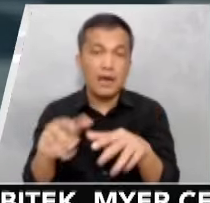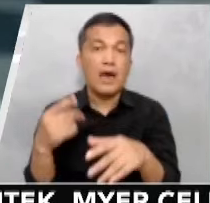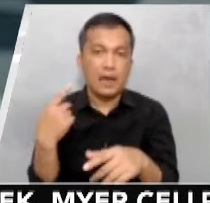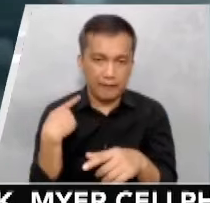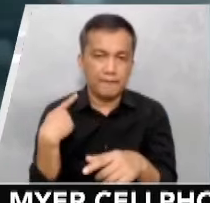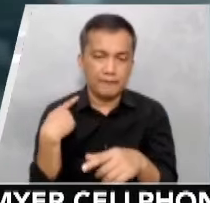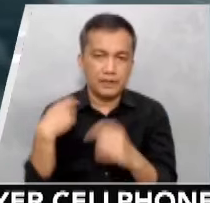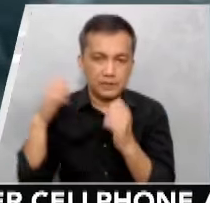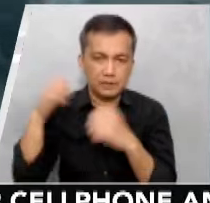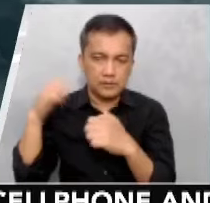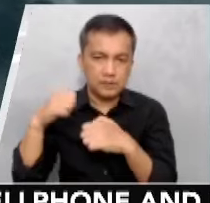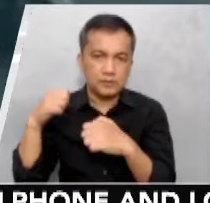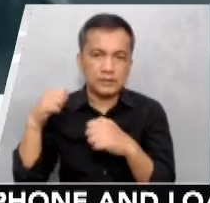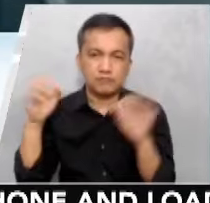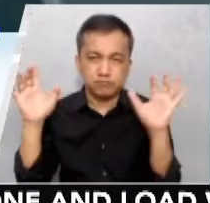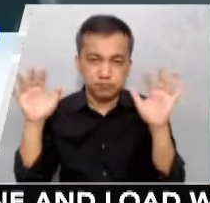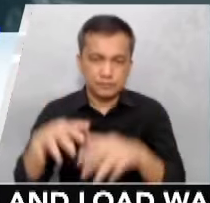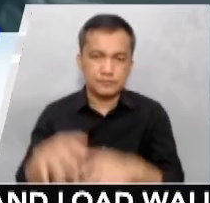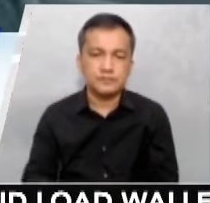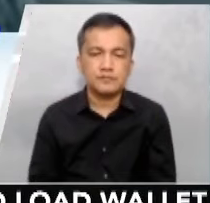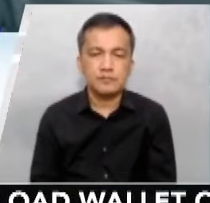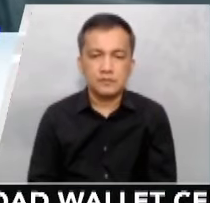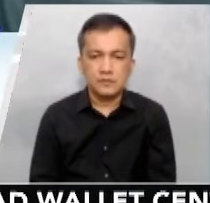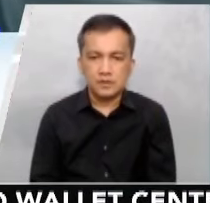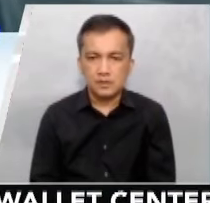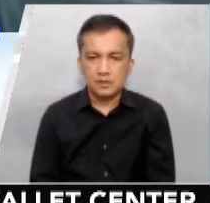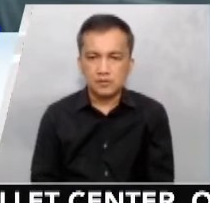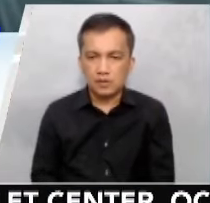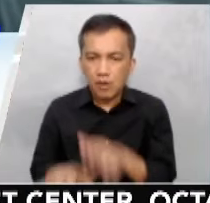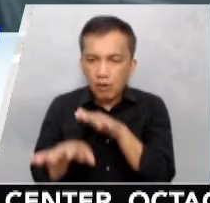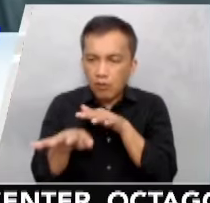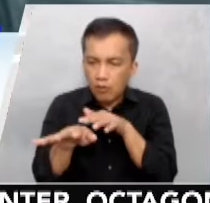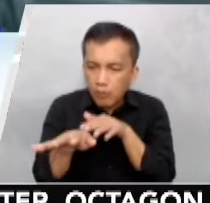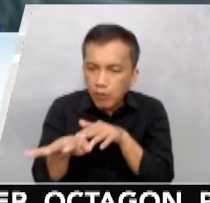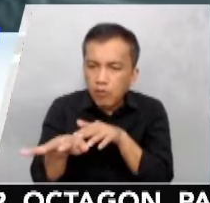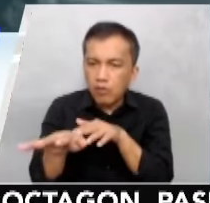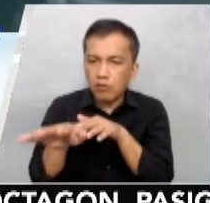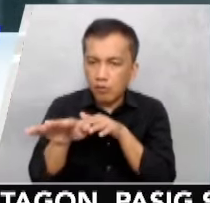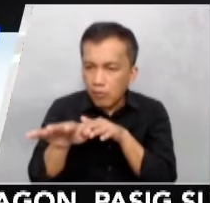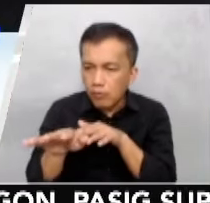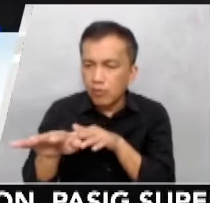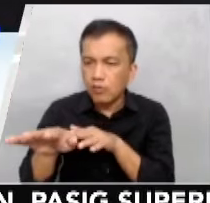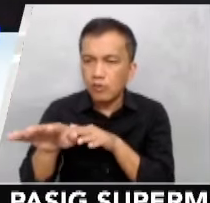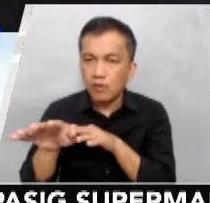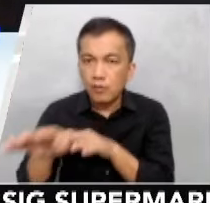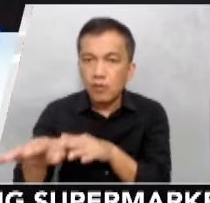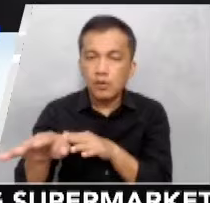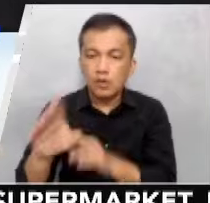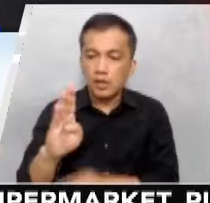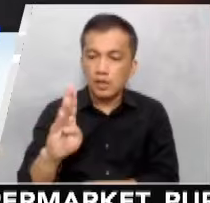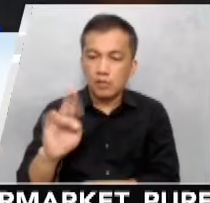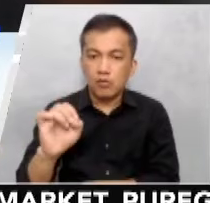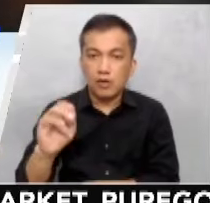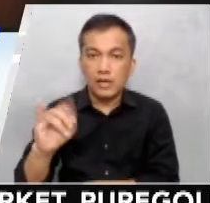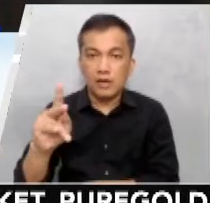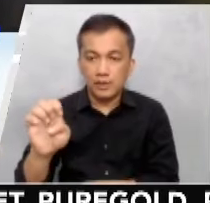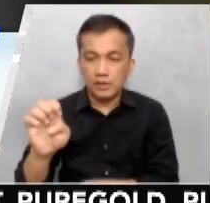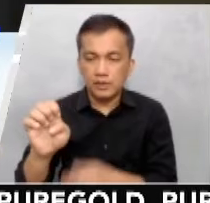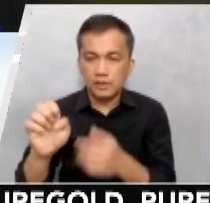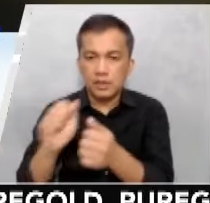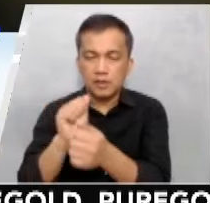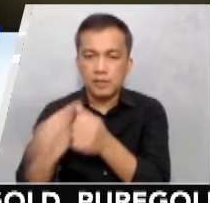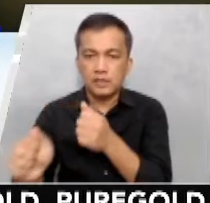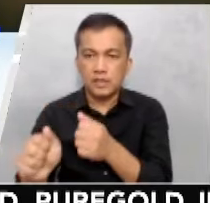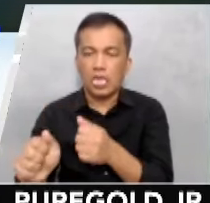na surge. May pagbagal na ng traffic pagdating sa Bukawi Toll Plaza at paglagpas ay tukod na ang